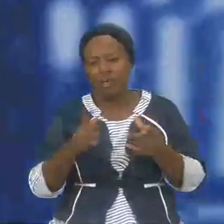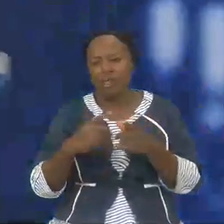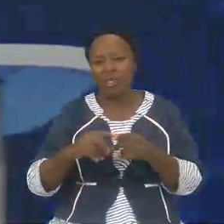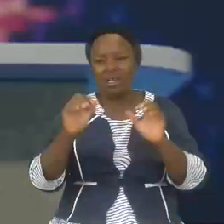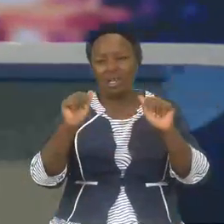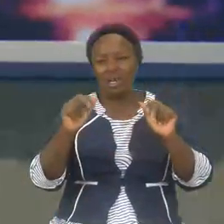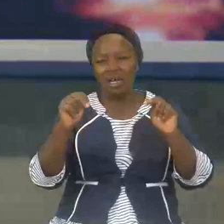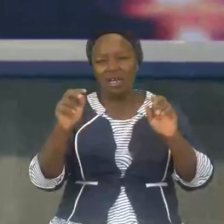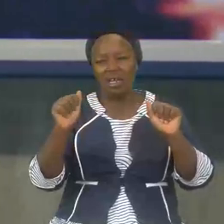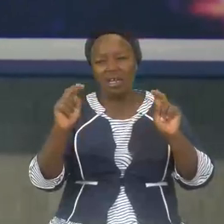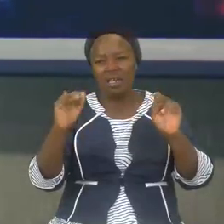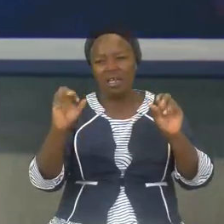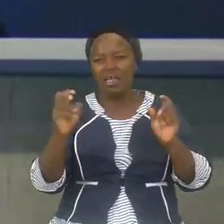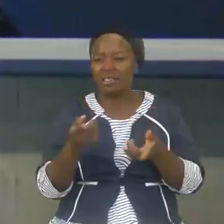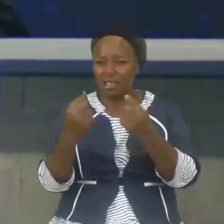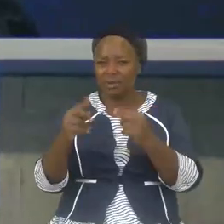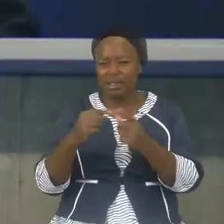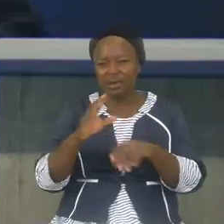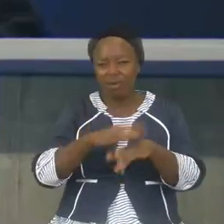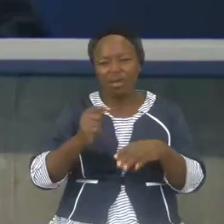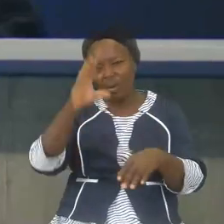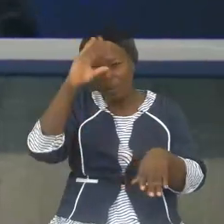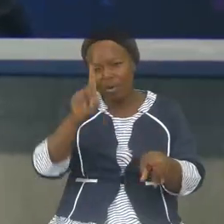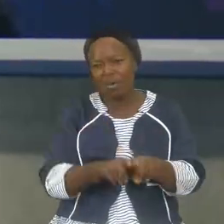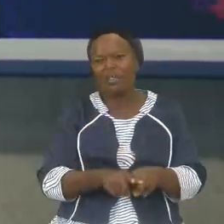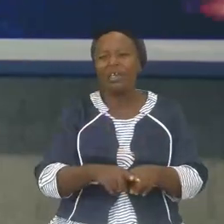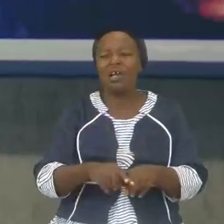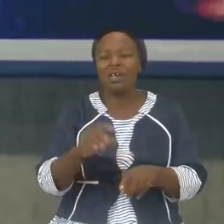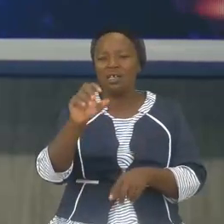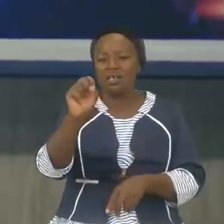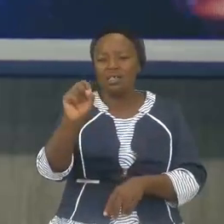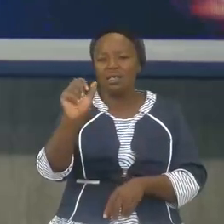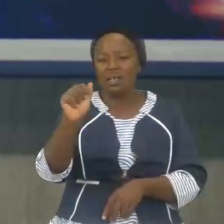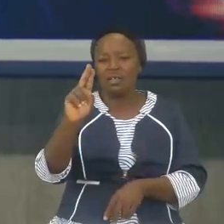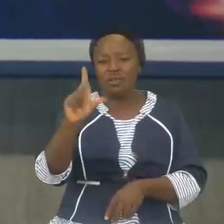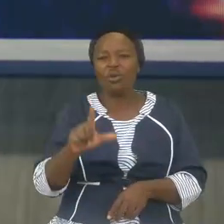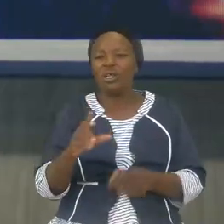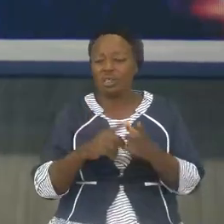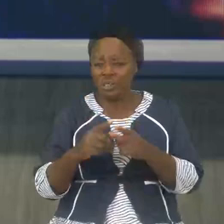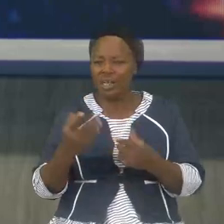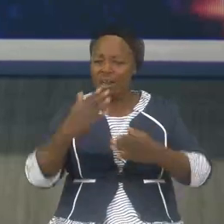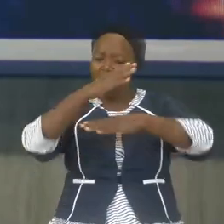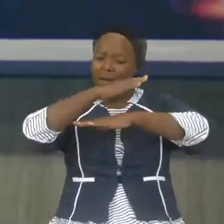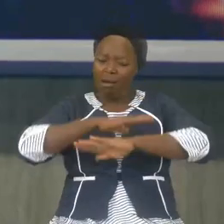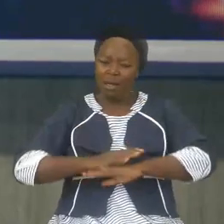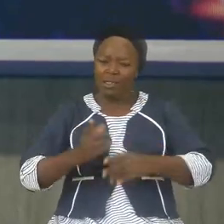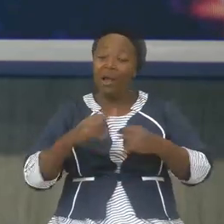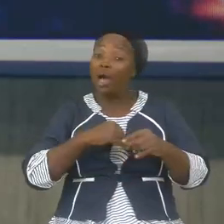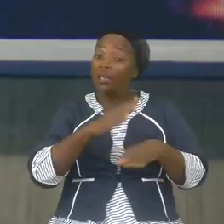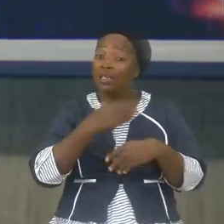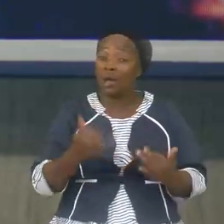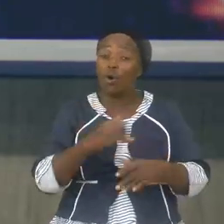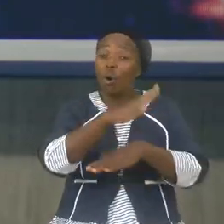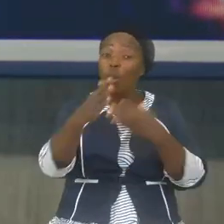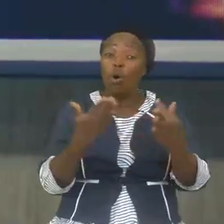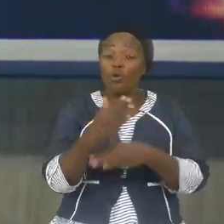Et Ananias est venu lui dire, « Frère Saul, le repos est venu. » Et maintenant, durant sa vie, il y a